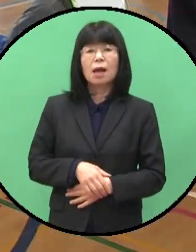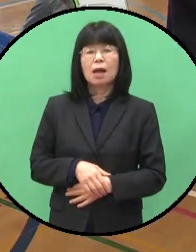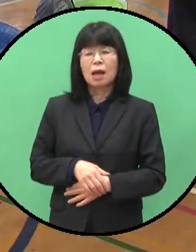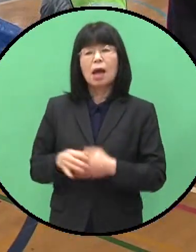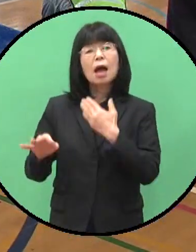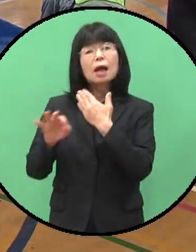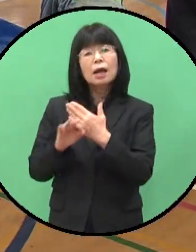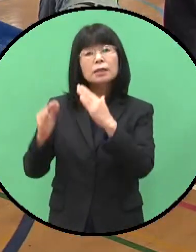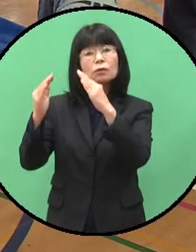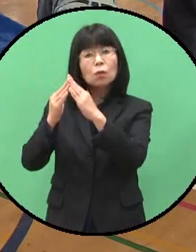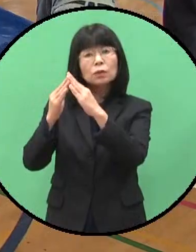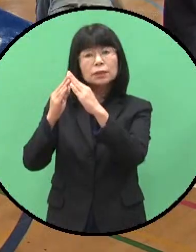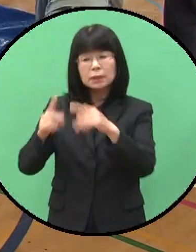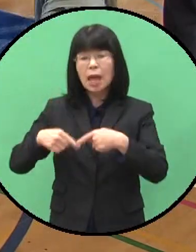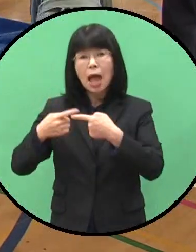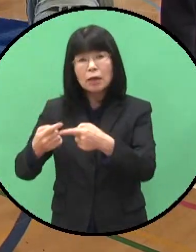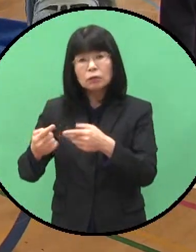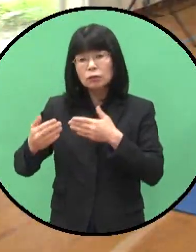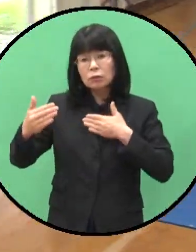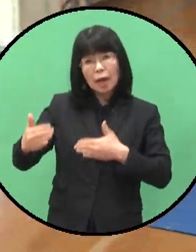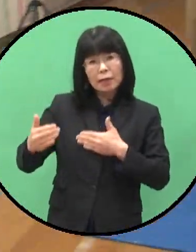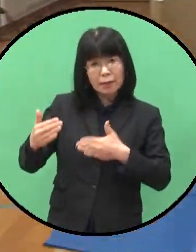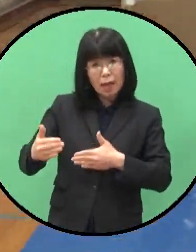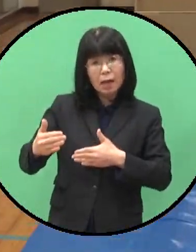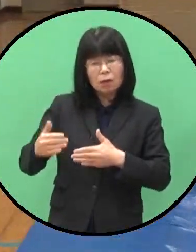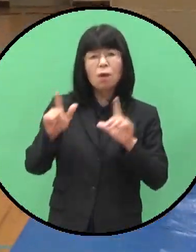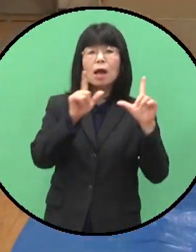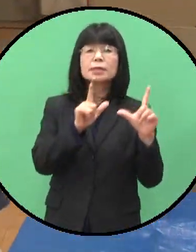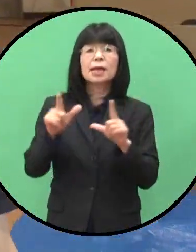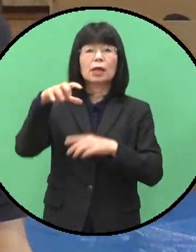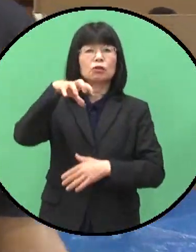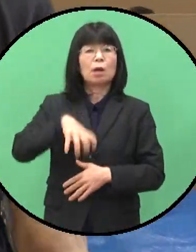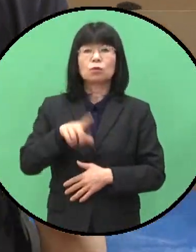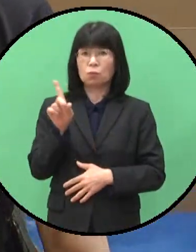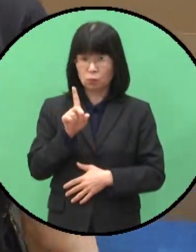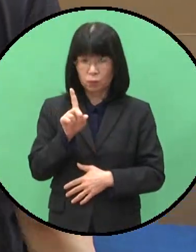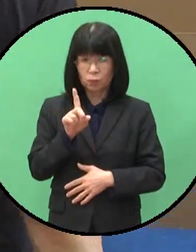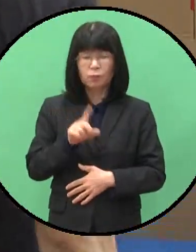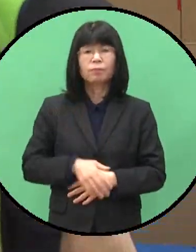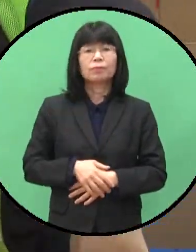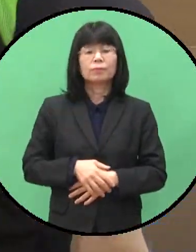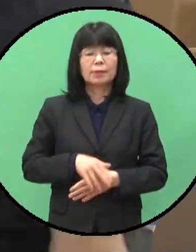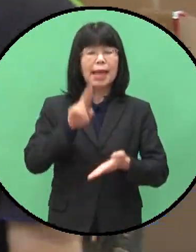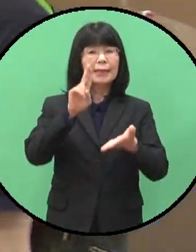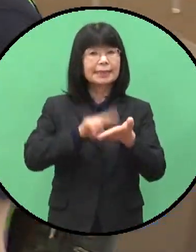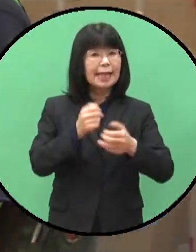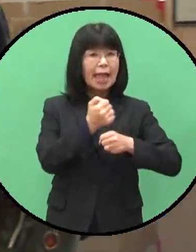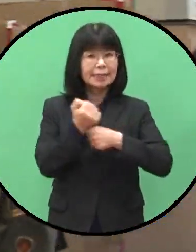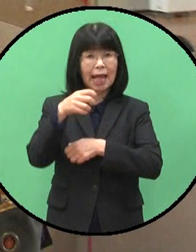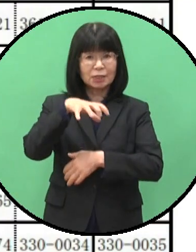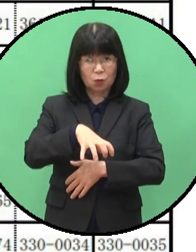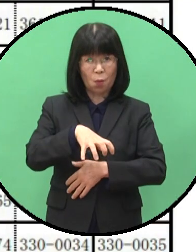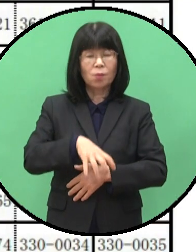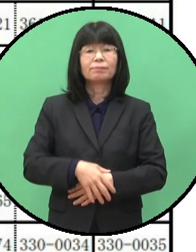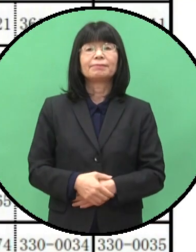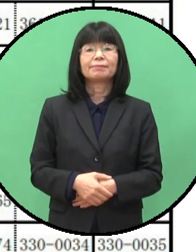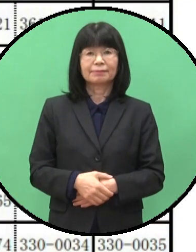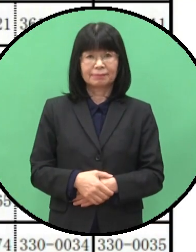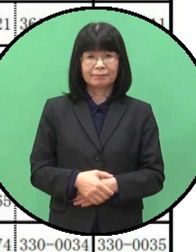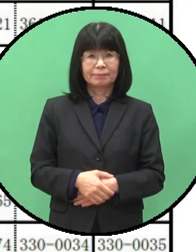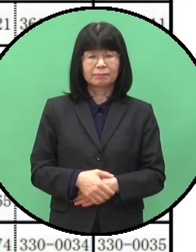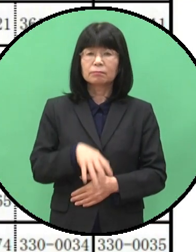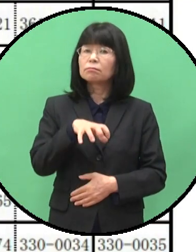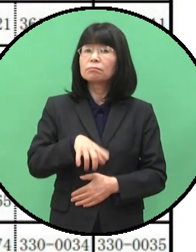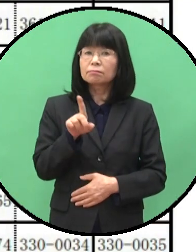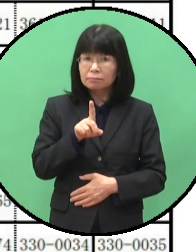設住宅に入居するまでの間に生活する場所となるのが指定避難所です。指定避